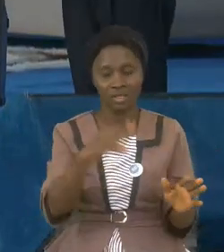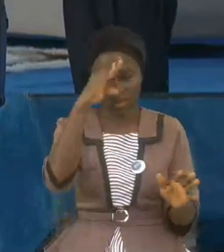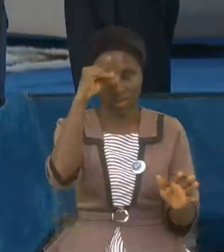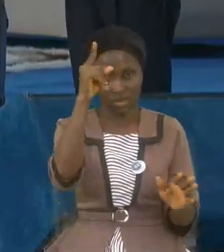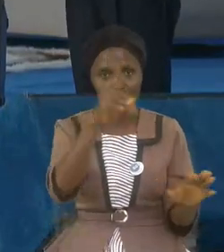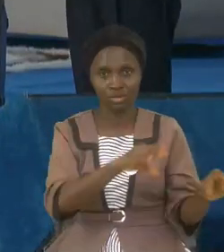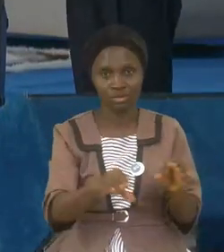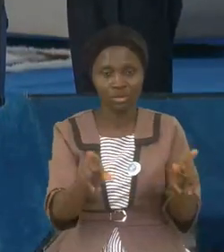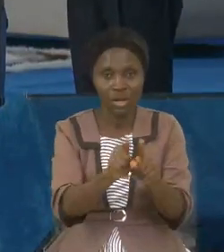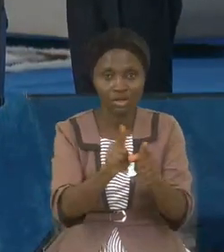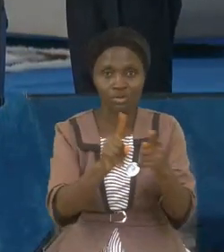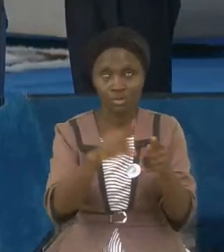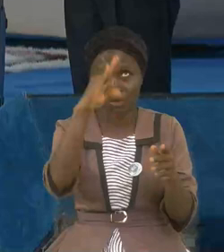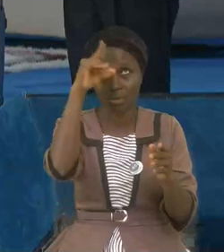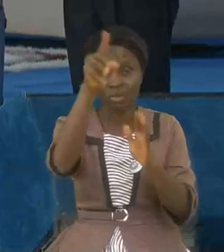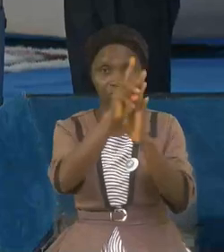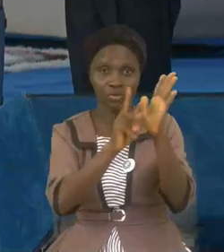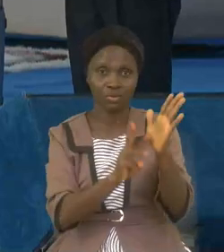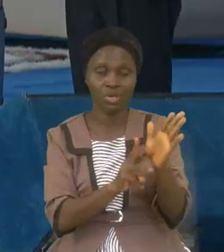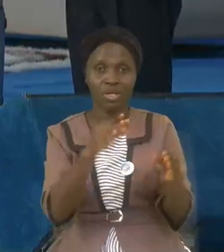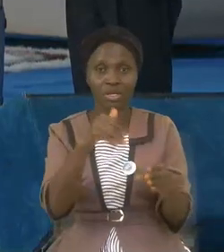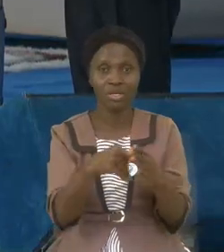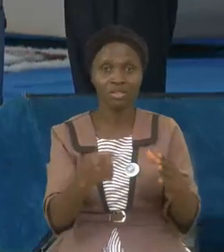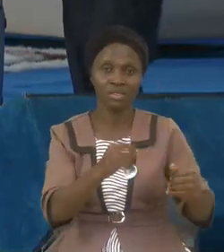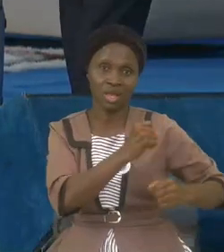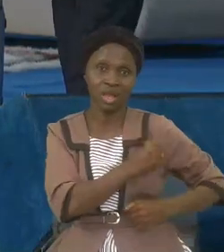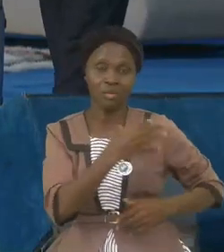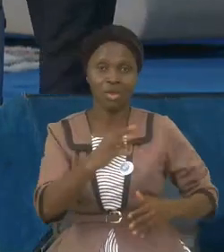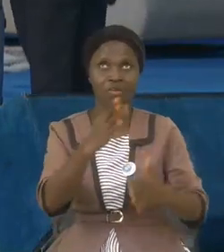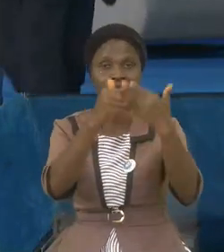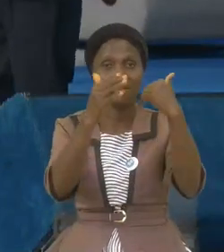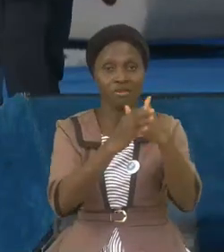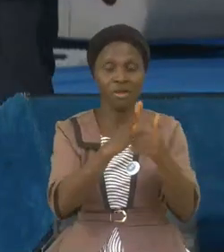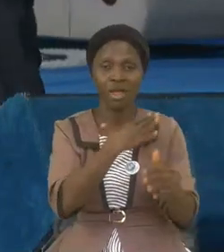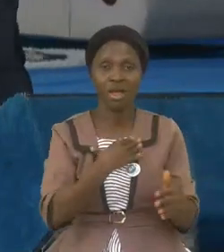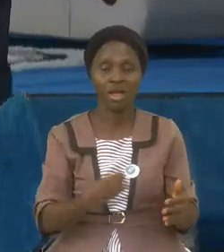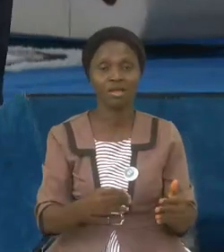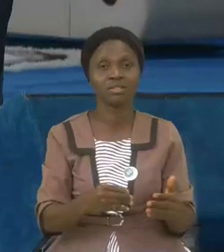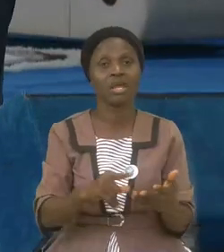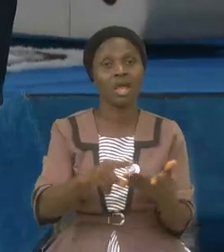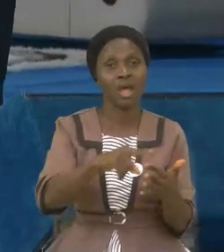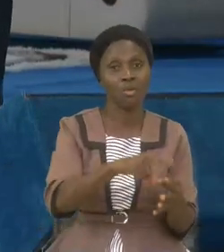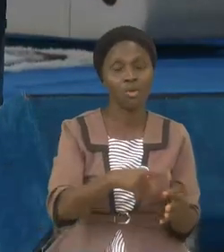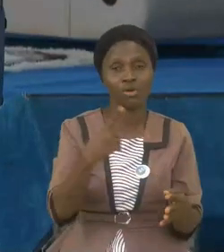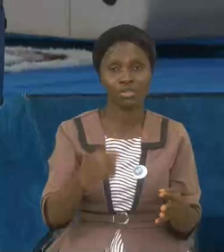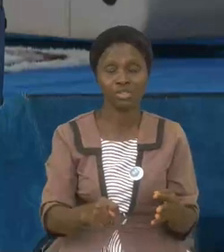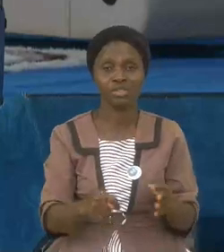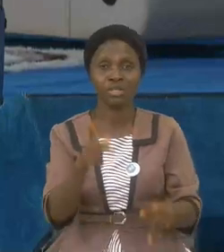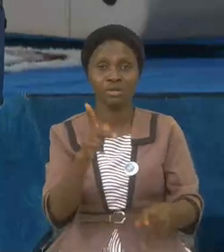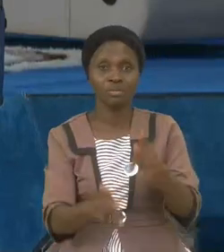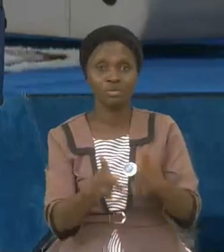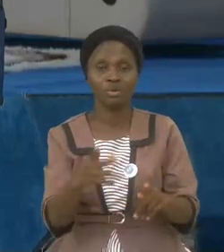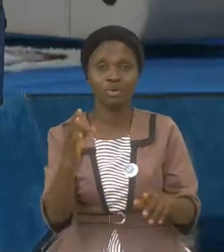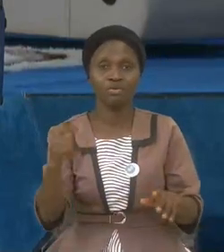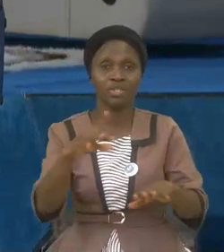yeux que néants. Il agit comme il lui plaît avec l'armée des cieux